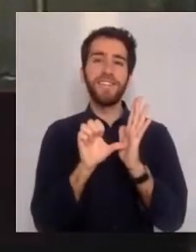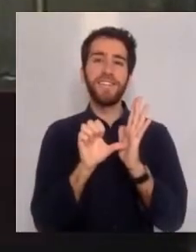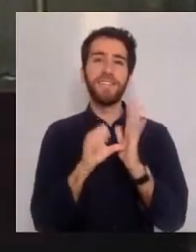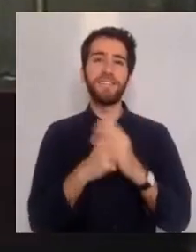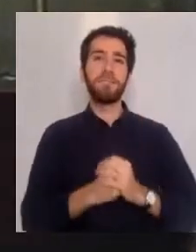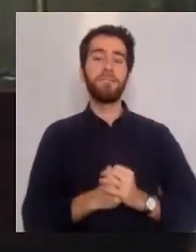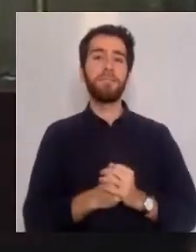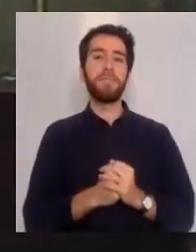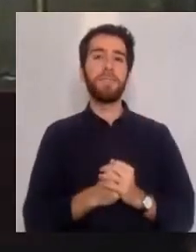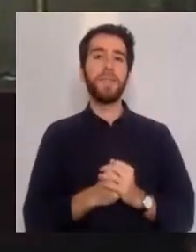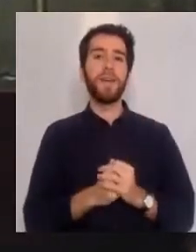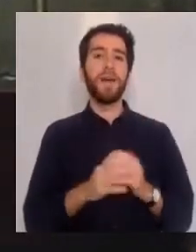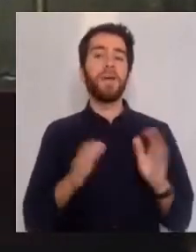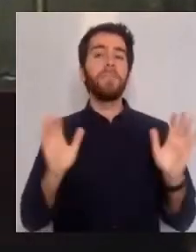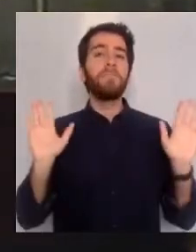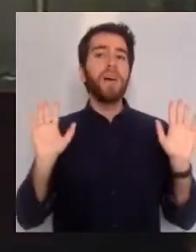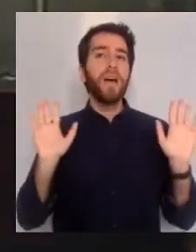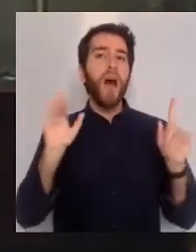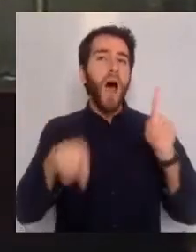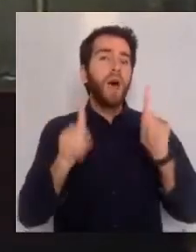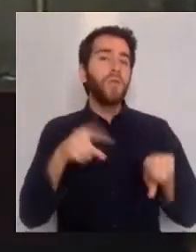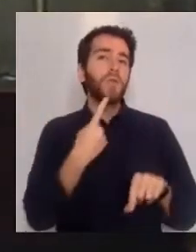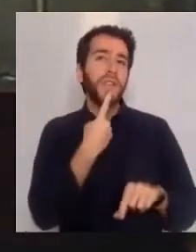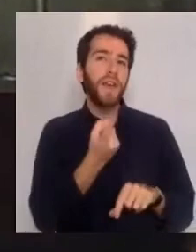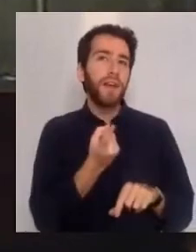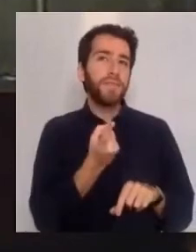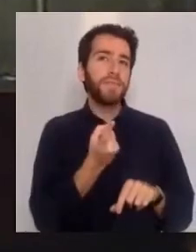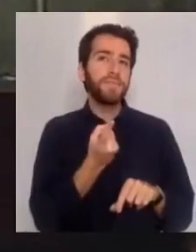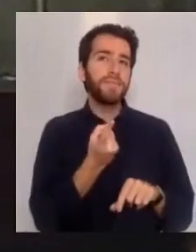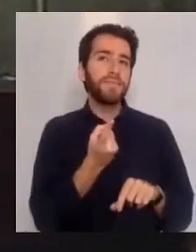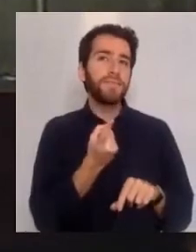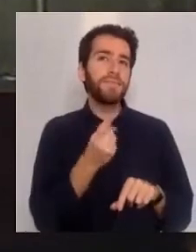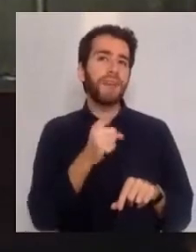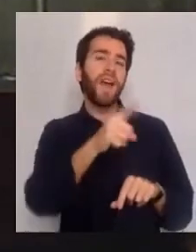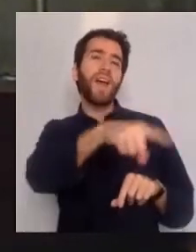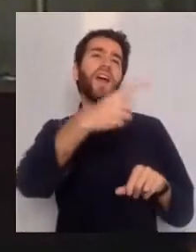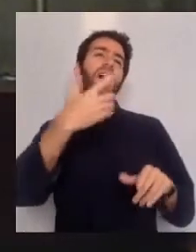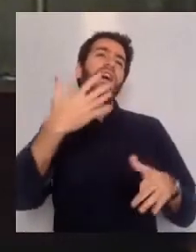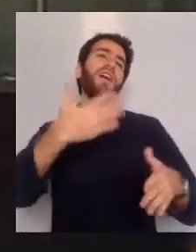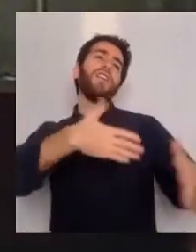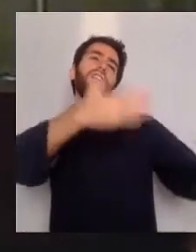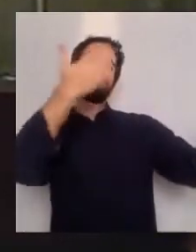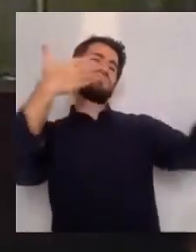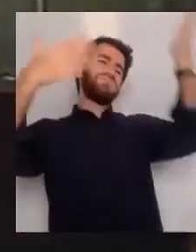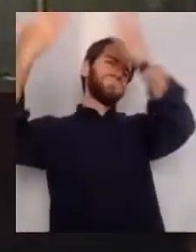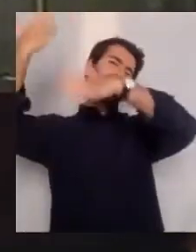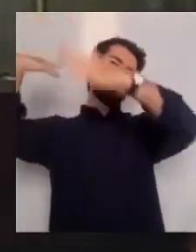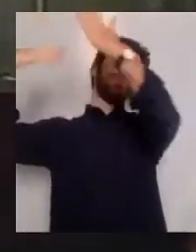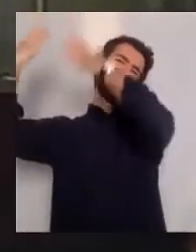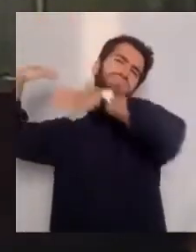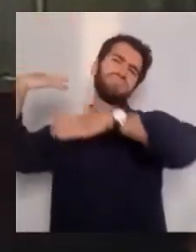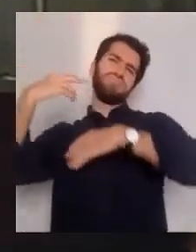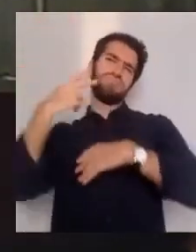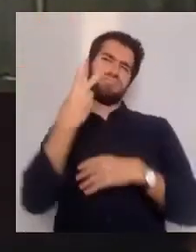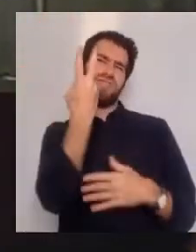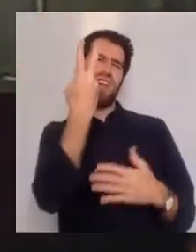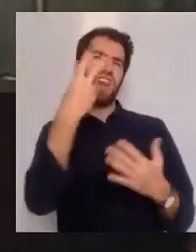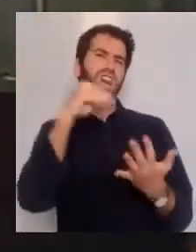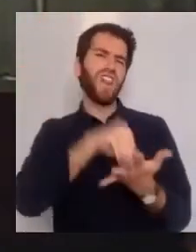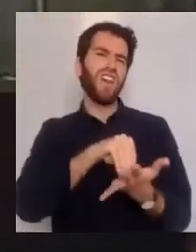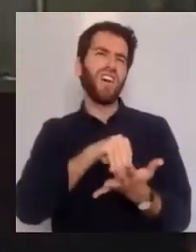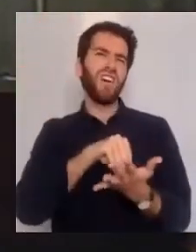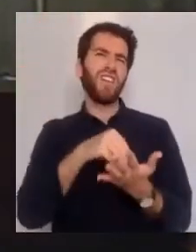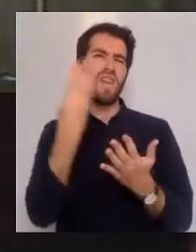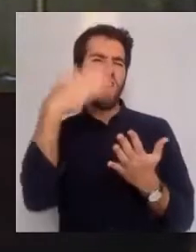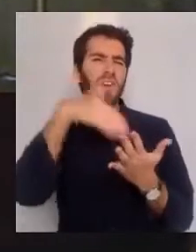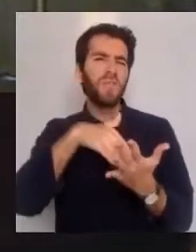Però alguns diran: «Eso fue hace cerca de 2000 años. ¿Hay testigos más